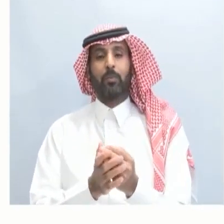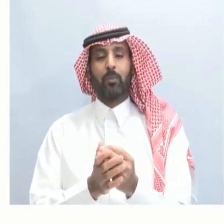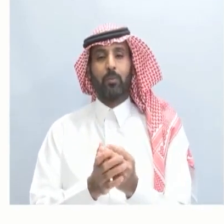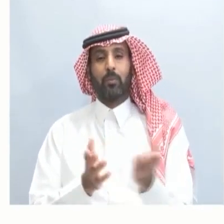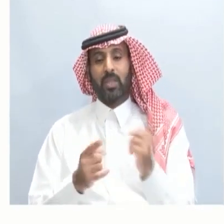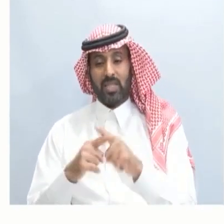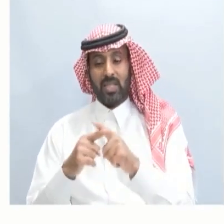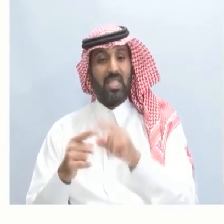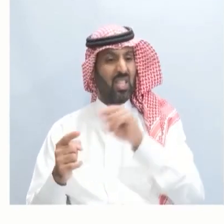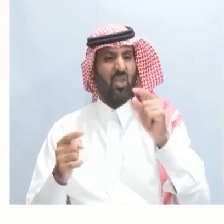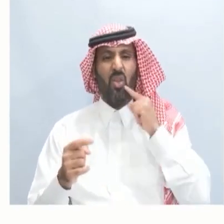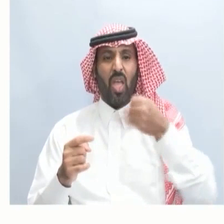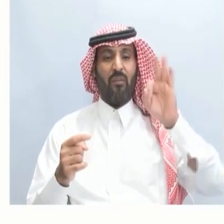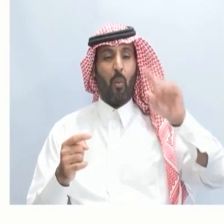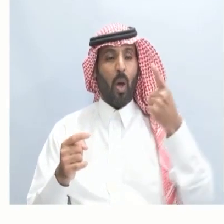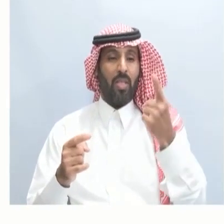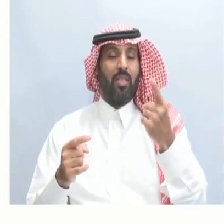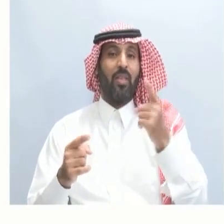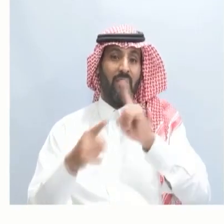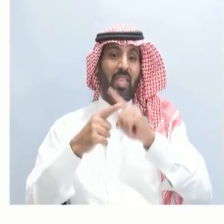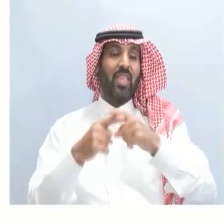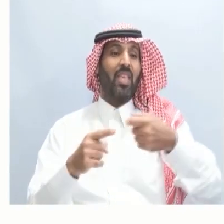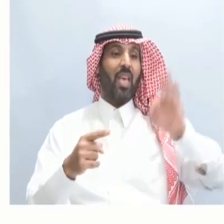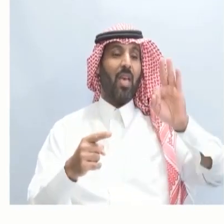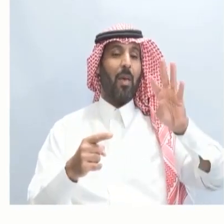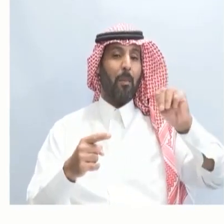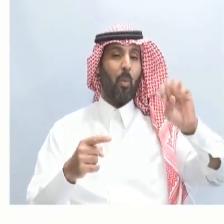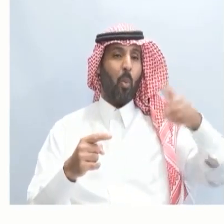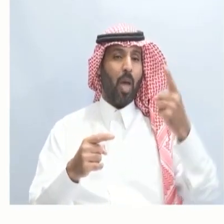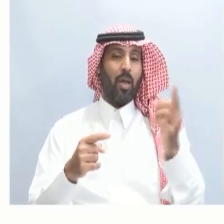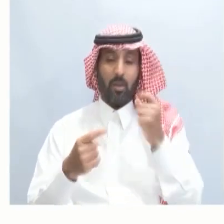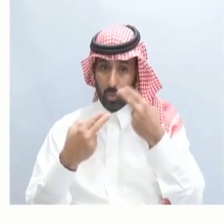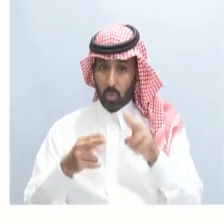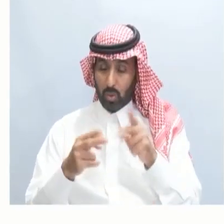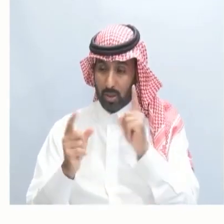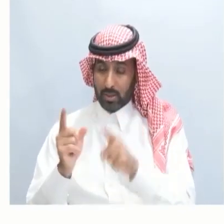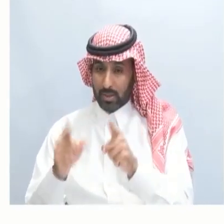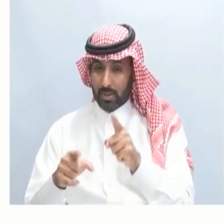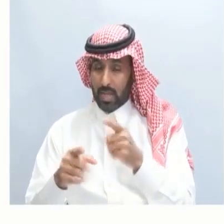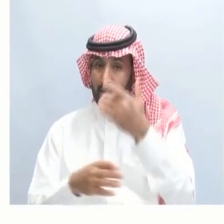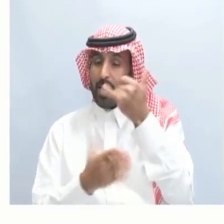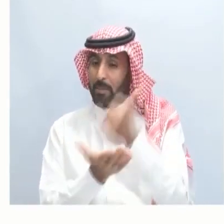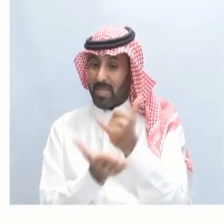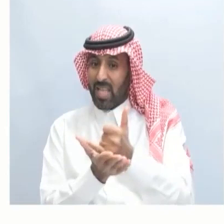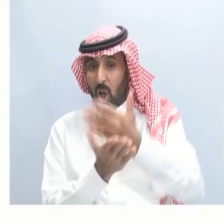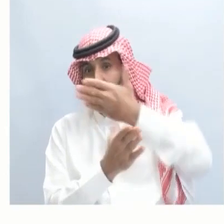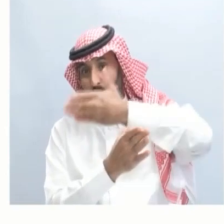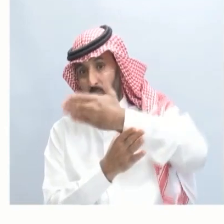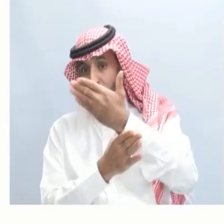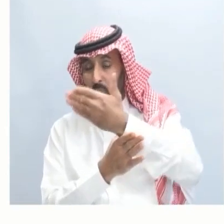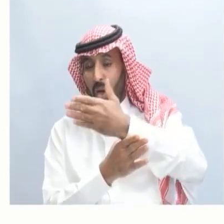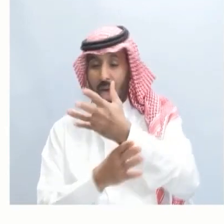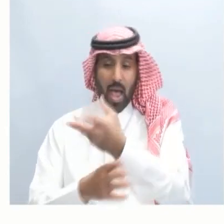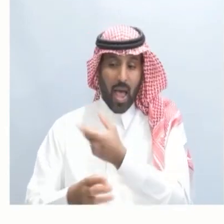2 تساوي اف1 في ام 1 هي المتساويه اما تتفق معي ان المسؤول عن الاتزان هو